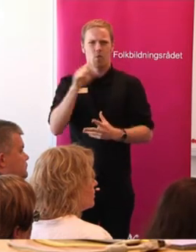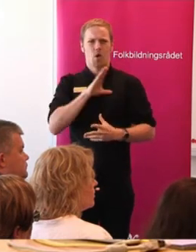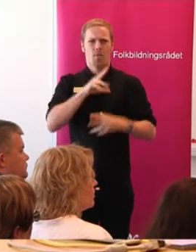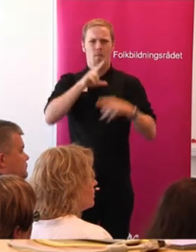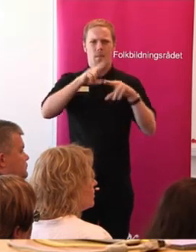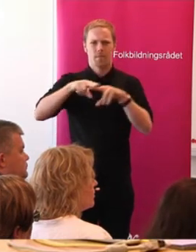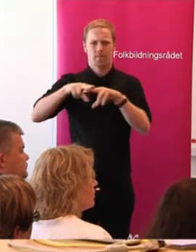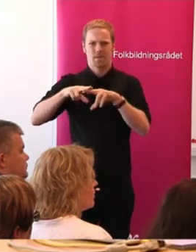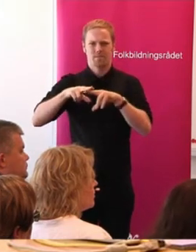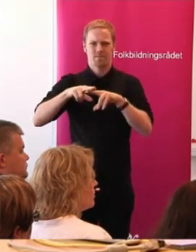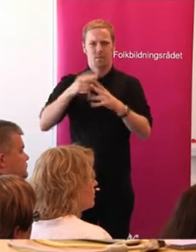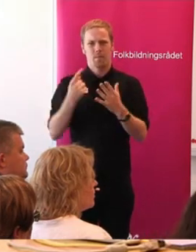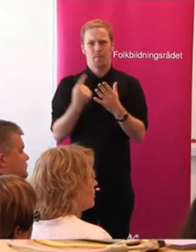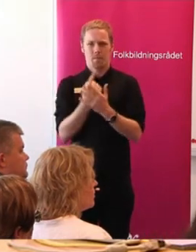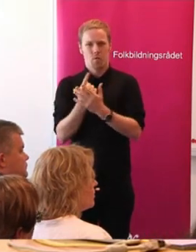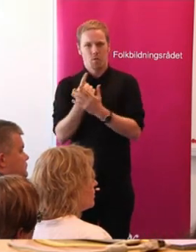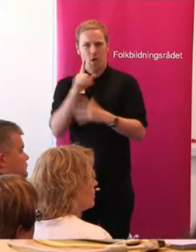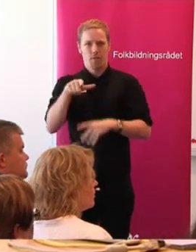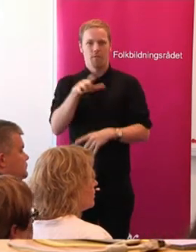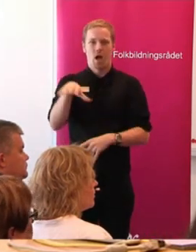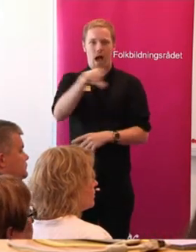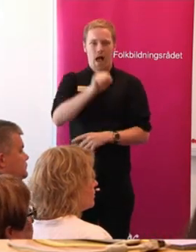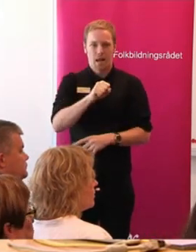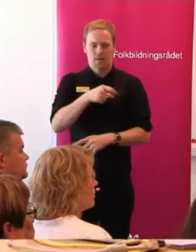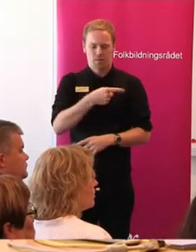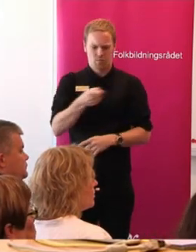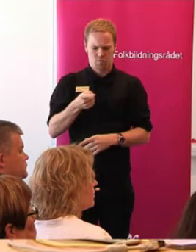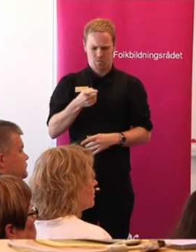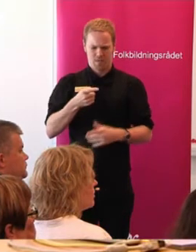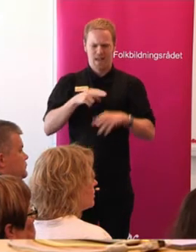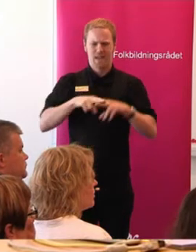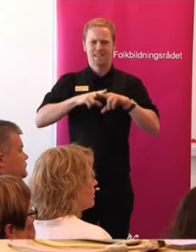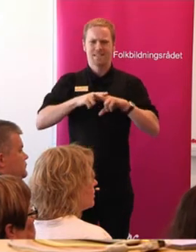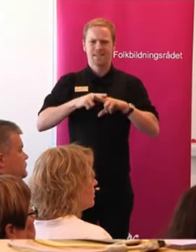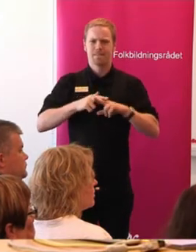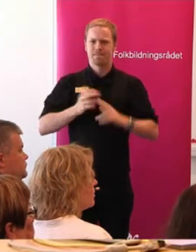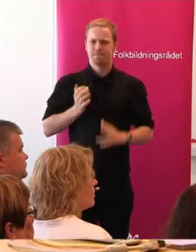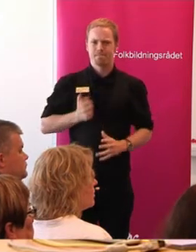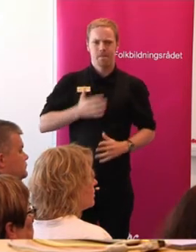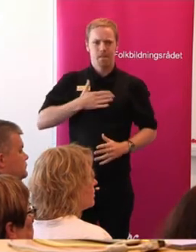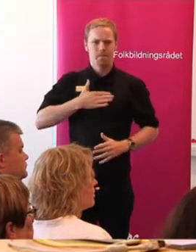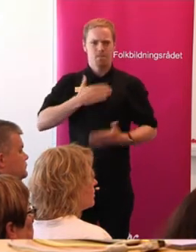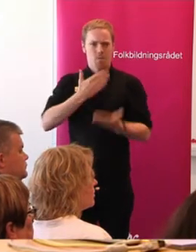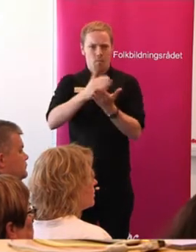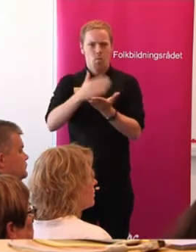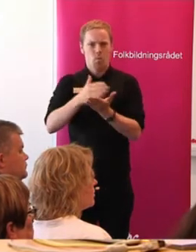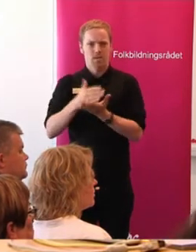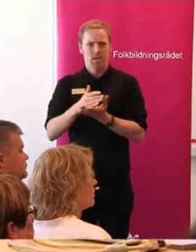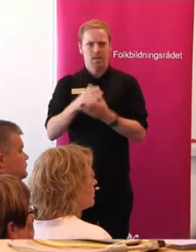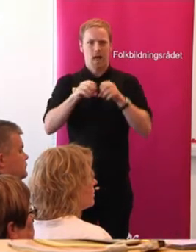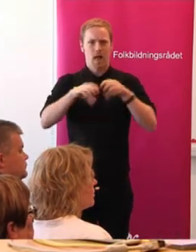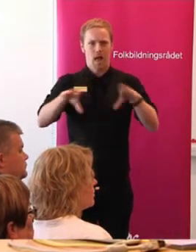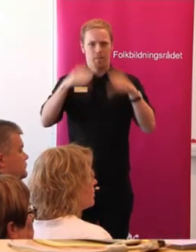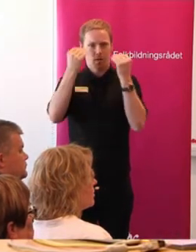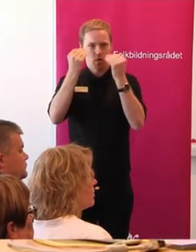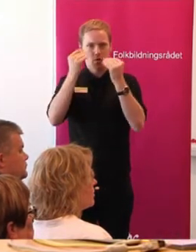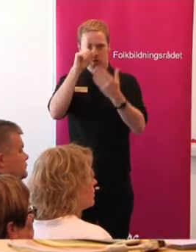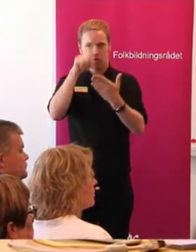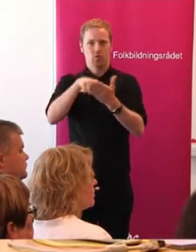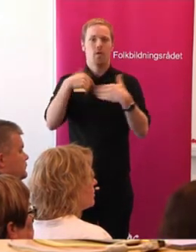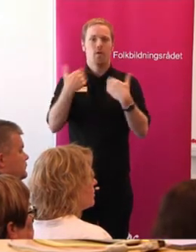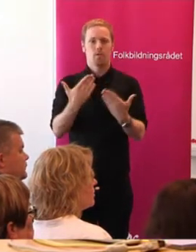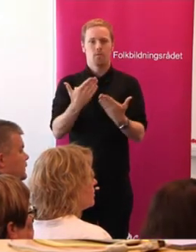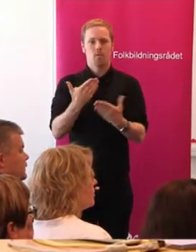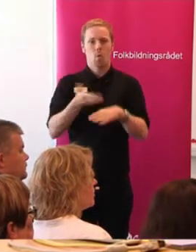alla de som blir motiverade och vill gå vidare till allmän kurs för att skaffa sig